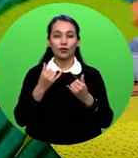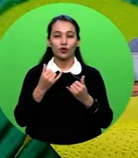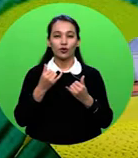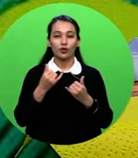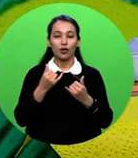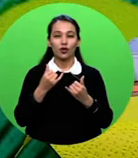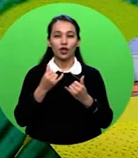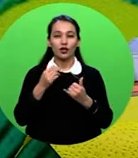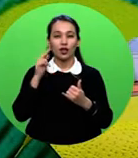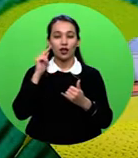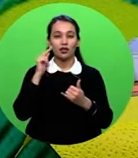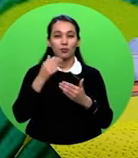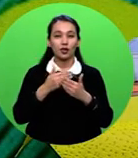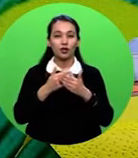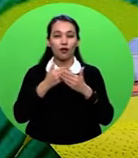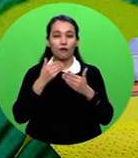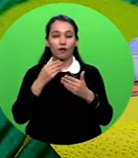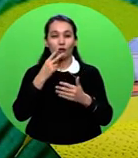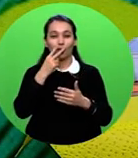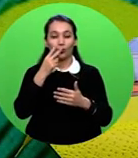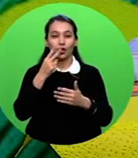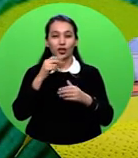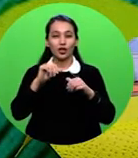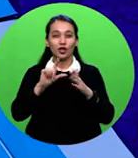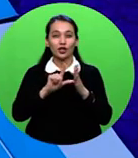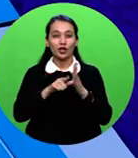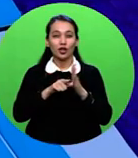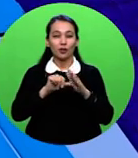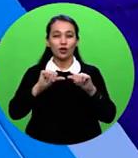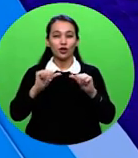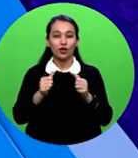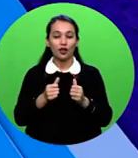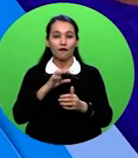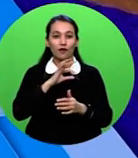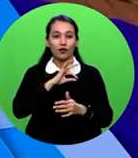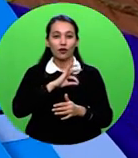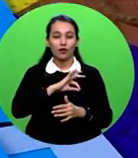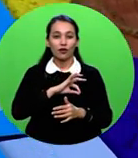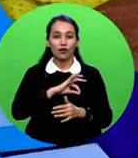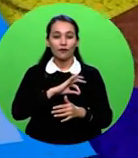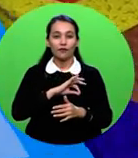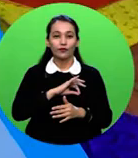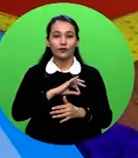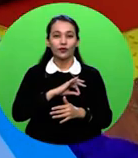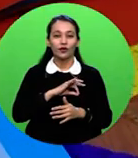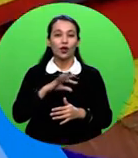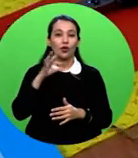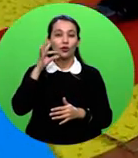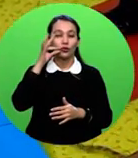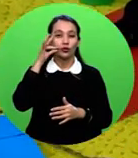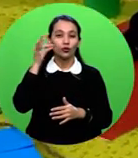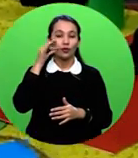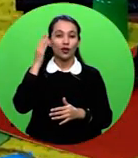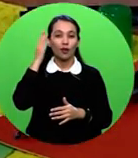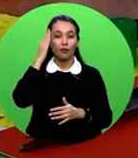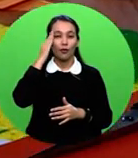darsimizning boshida ko'rsatib o'tgan geometrik shakllardan foydalangan holatda tulkichamizning